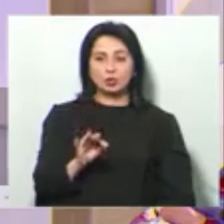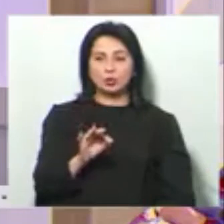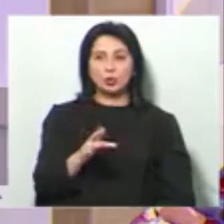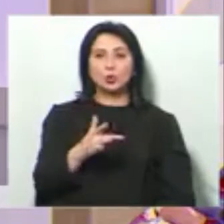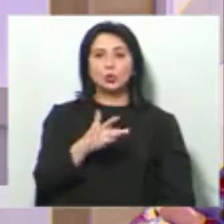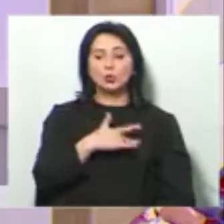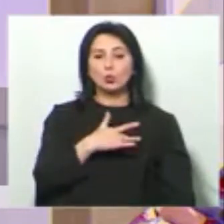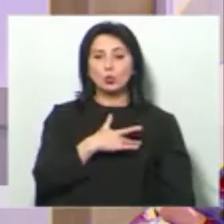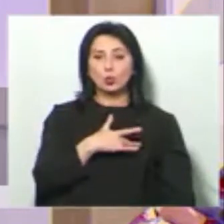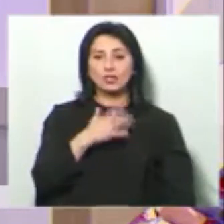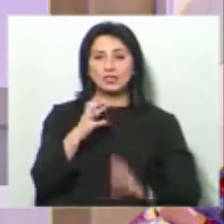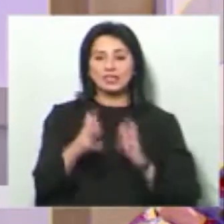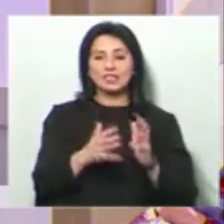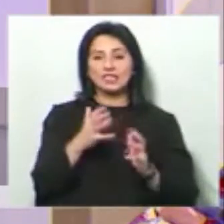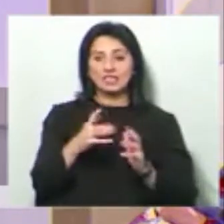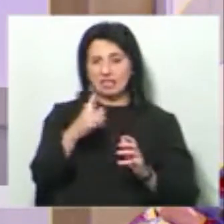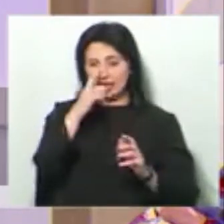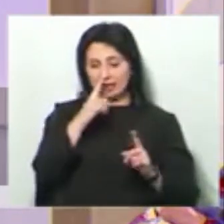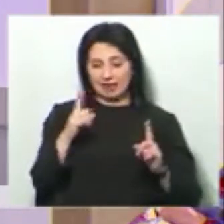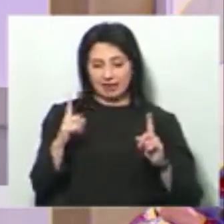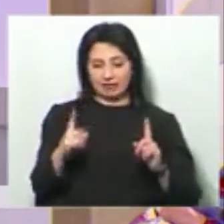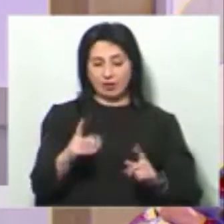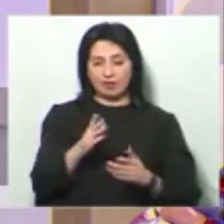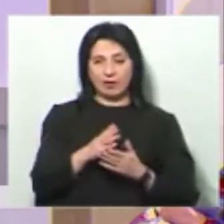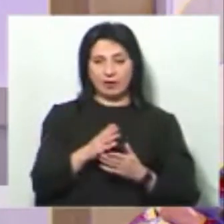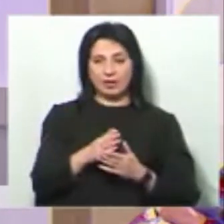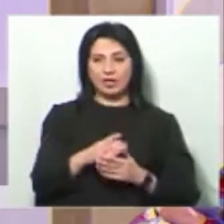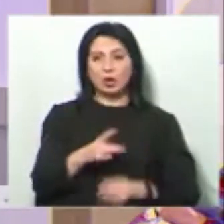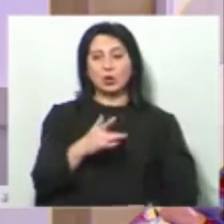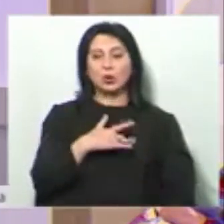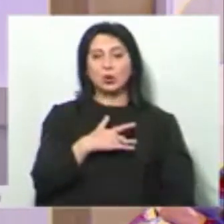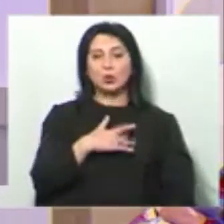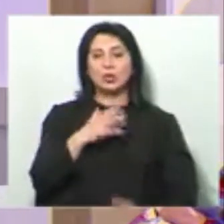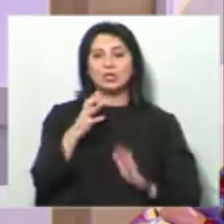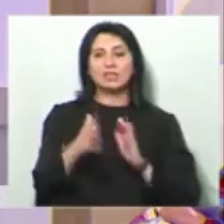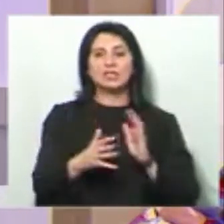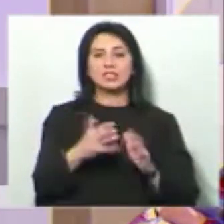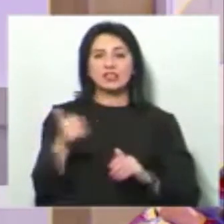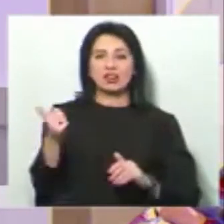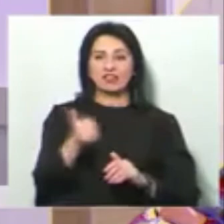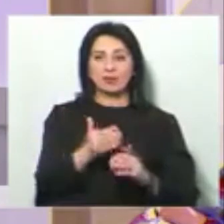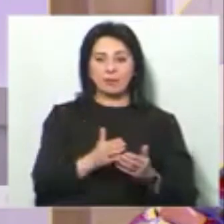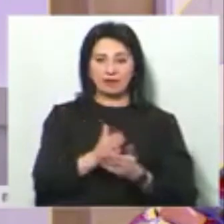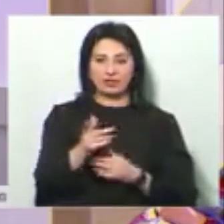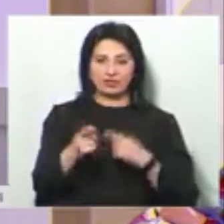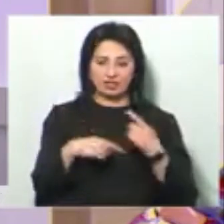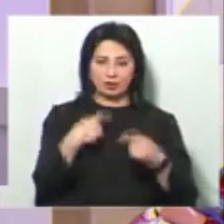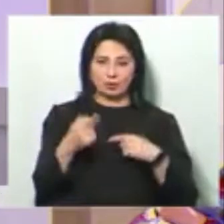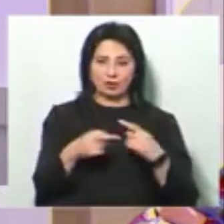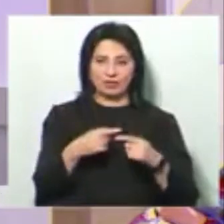gulis saipta șurisio tve guax da gulis saipta șurisio cuireulis parcrebșe sa obrobi te șemtec